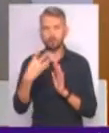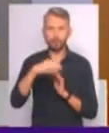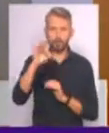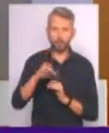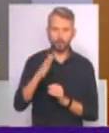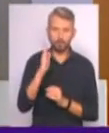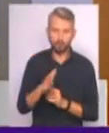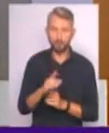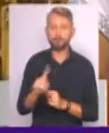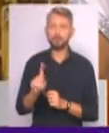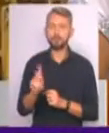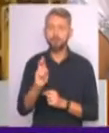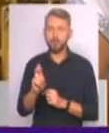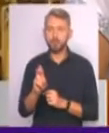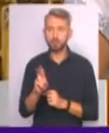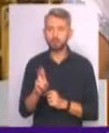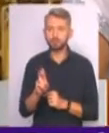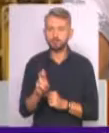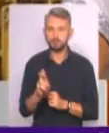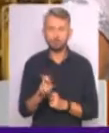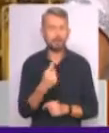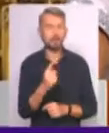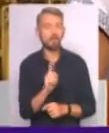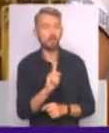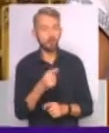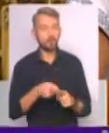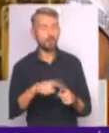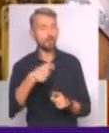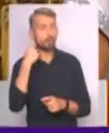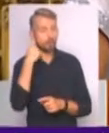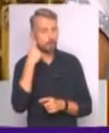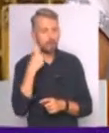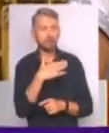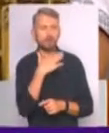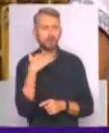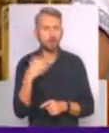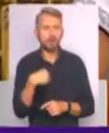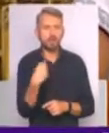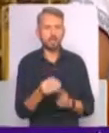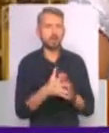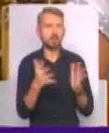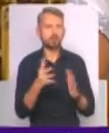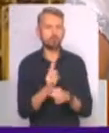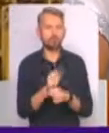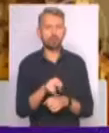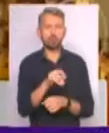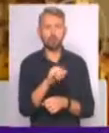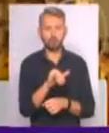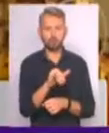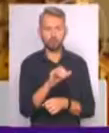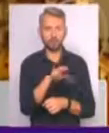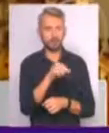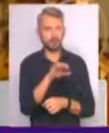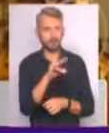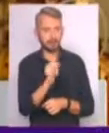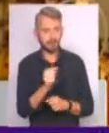46-40% і для того, щоб забезпечити все інше. Единственное, что, конечно, в этом возрасте не хочется давать большую дозу статинов. Да, 74 роки,